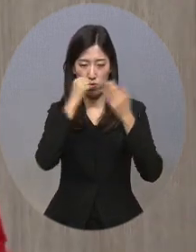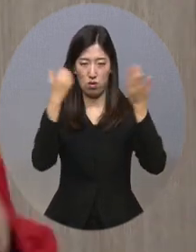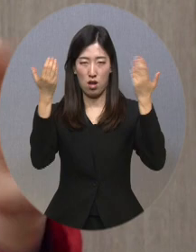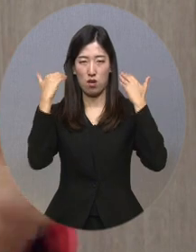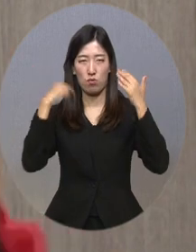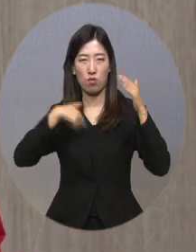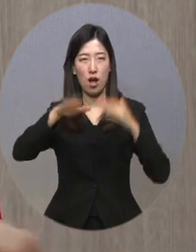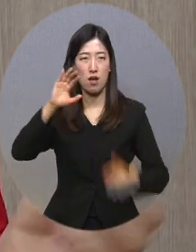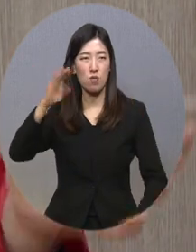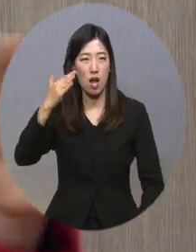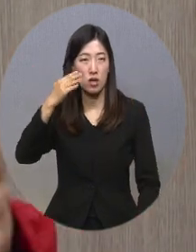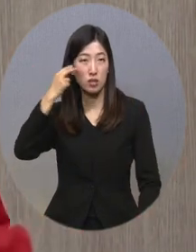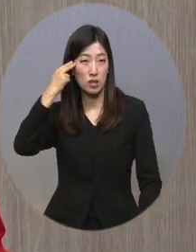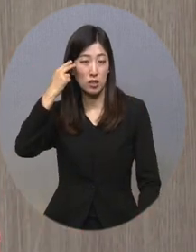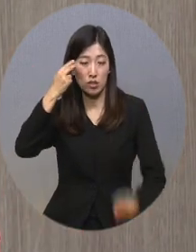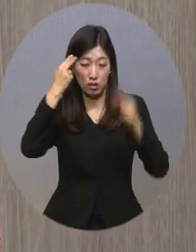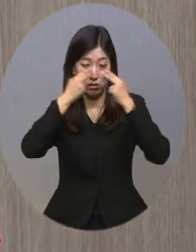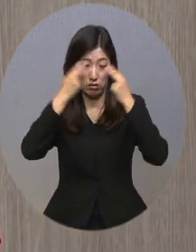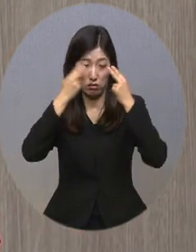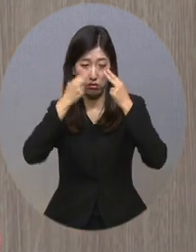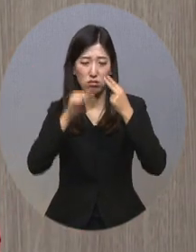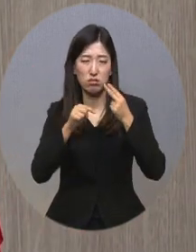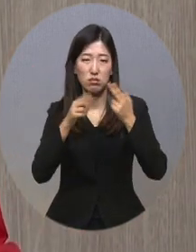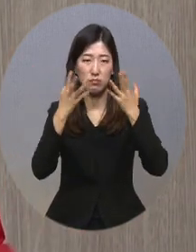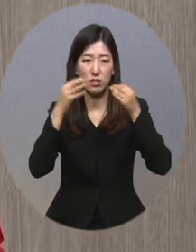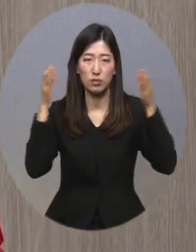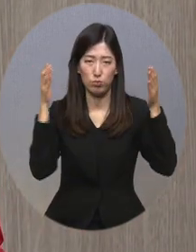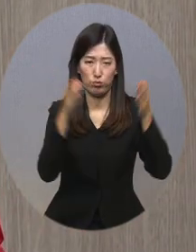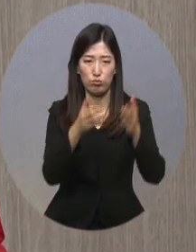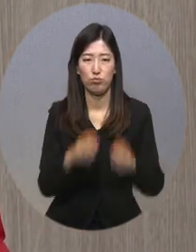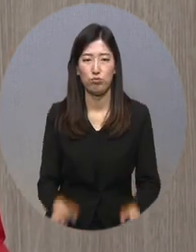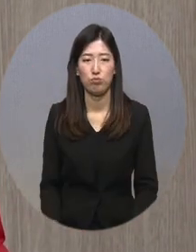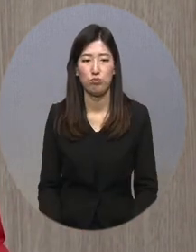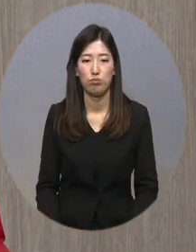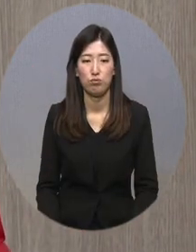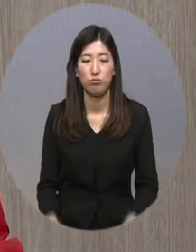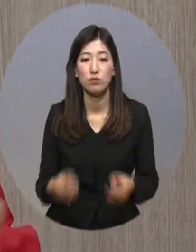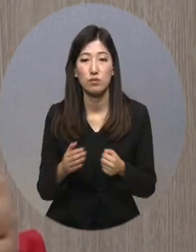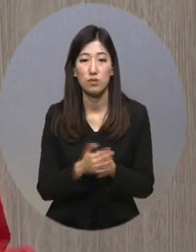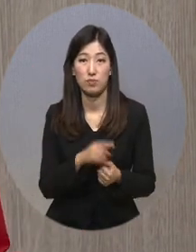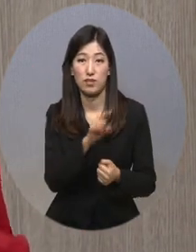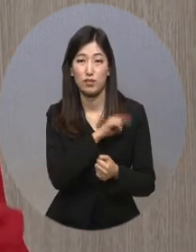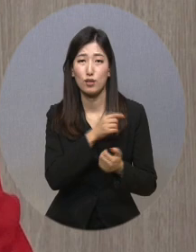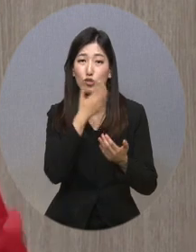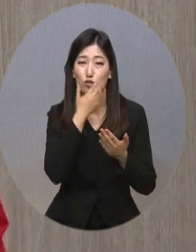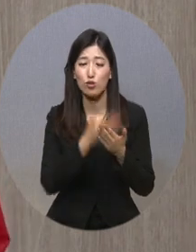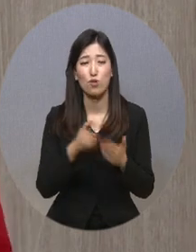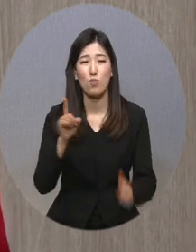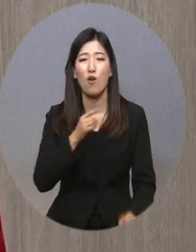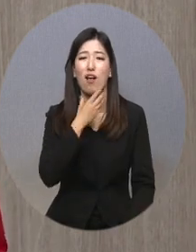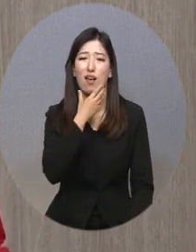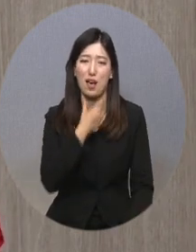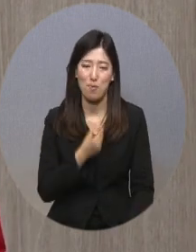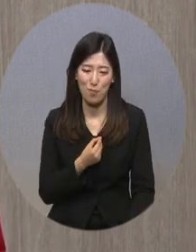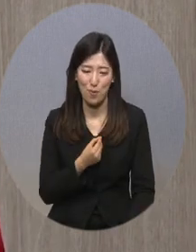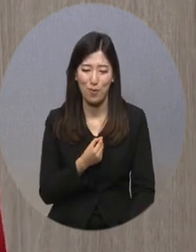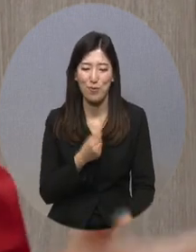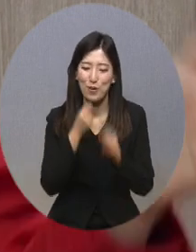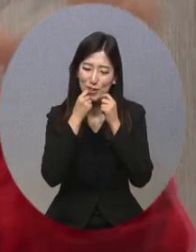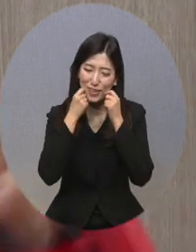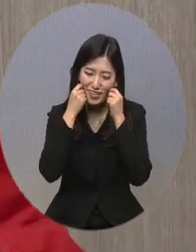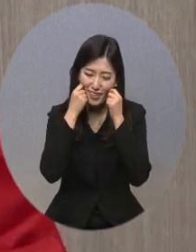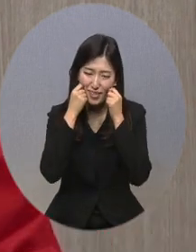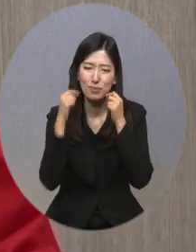간다든가 이런 거에 너무 이렇게 치중을 많이 했어요. 그래서 사람들이 중요한 걸 약간 잊고 산 상태죠.